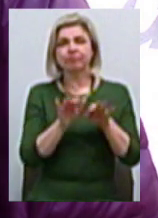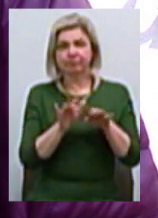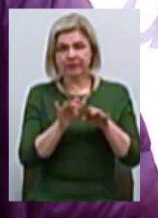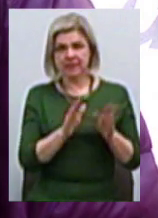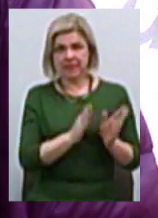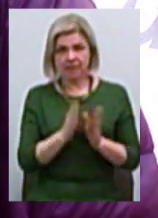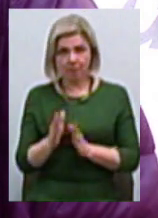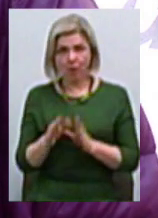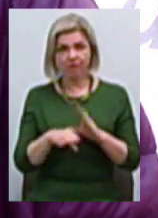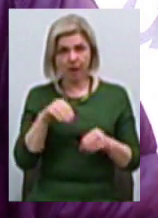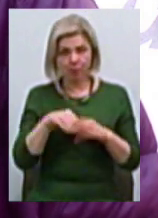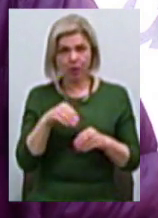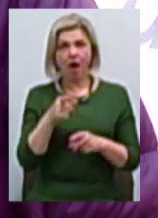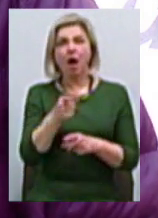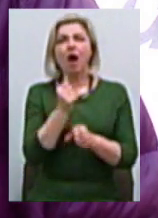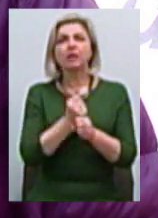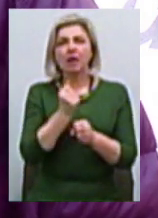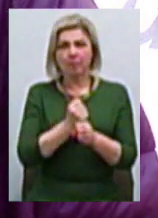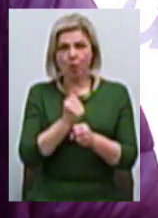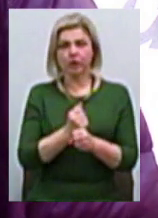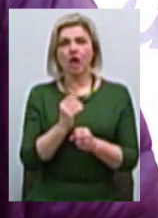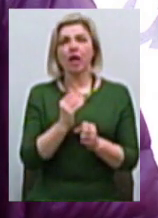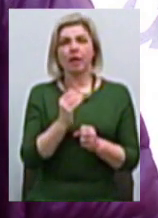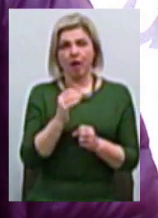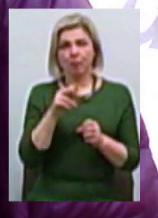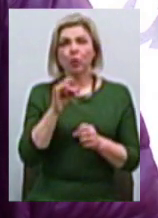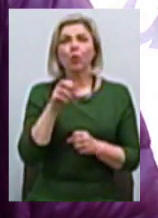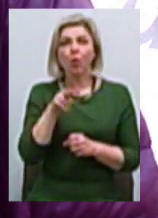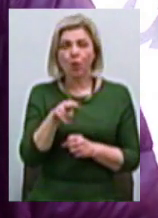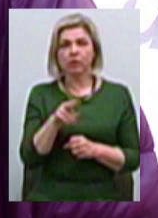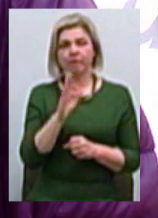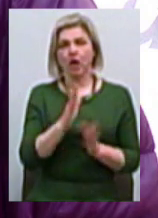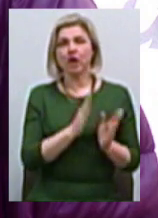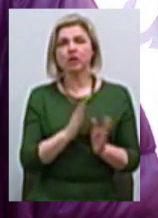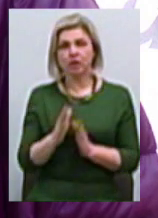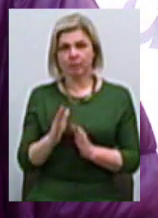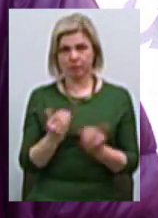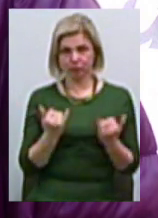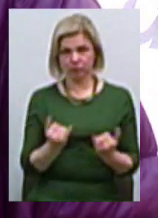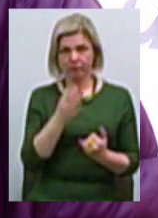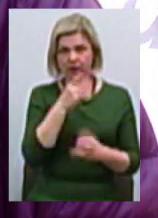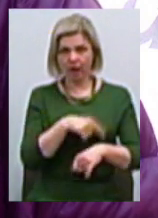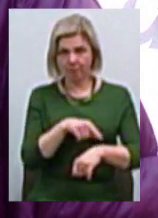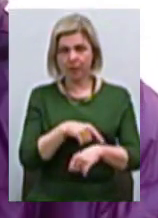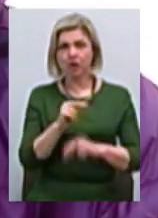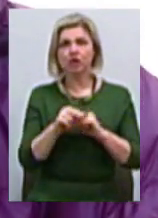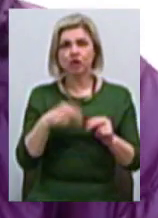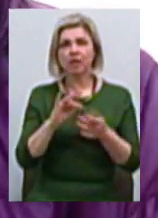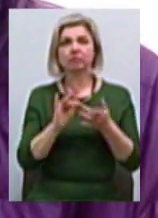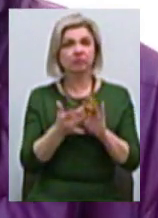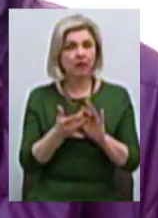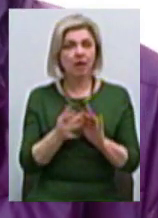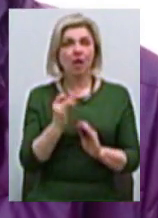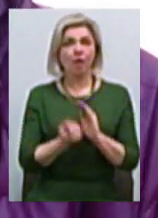яка обробляє протоколи в режимі реального часу через захищену мережу спецзв'язку. У нас